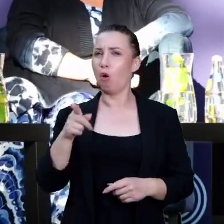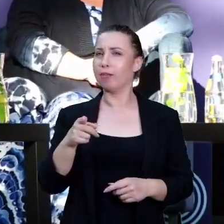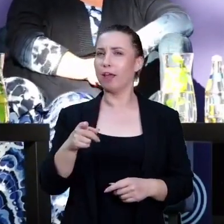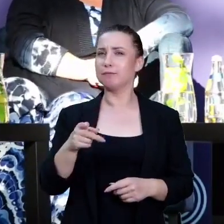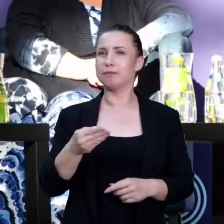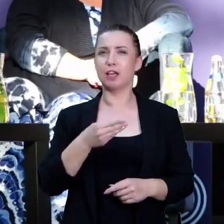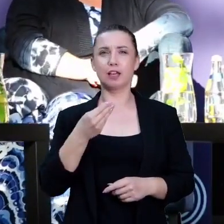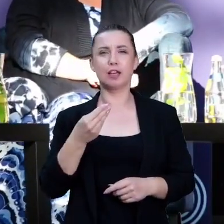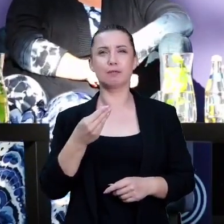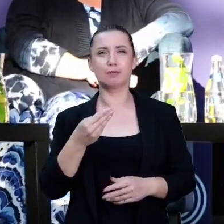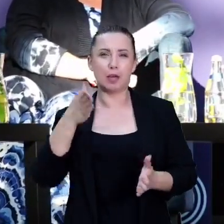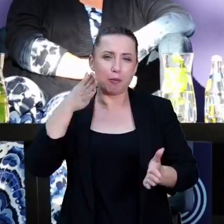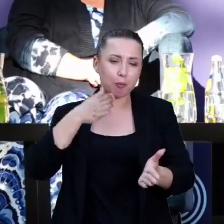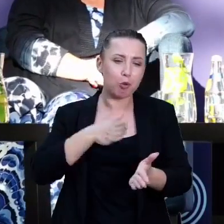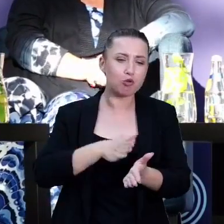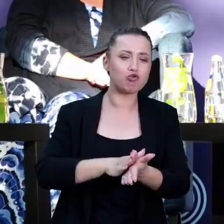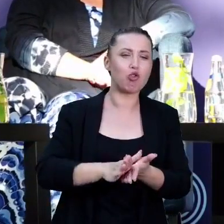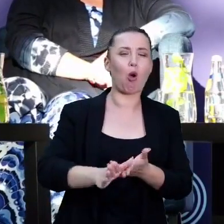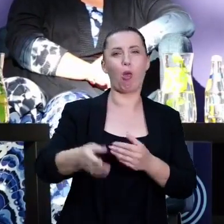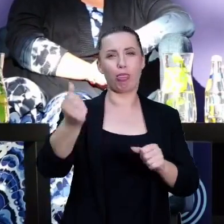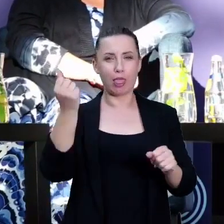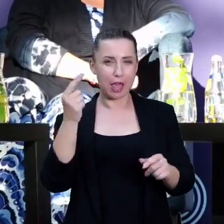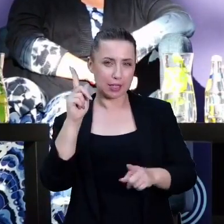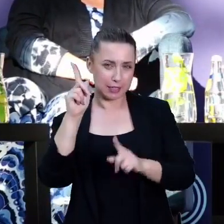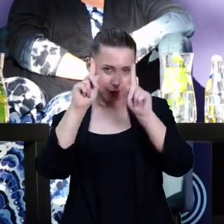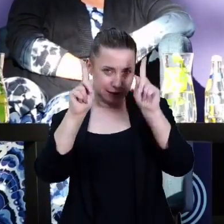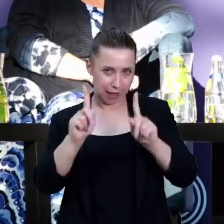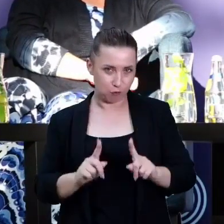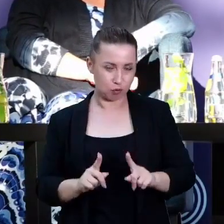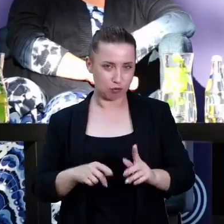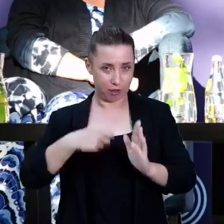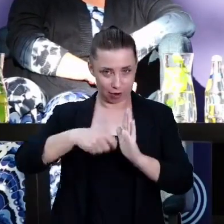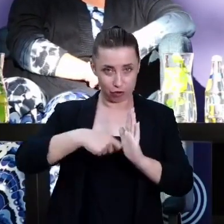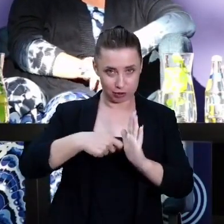reżyserzyc, bo one właśnie jeszcze są reżyserkami.